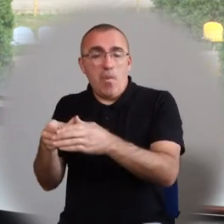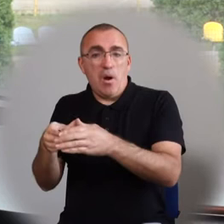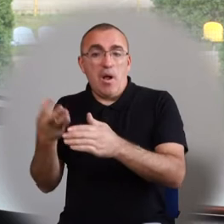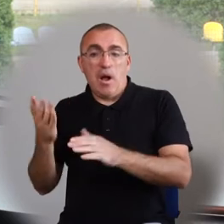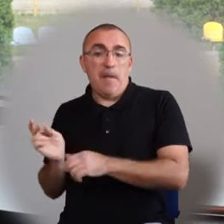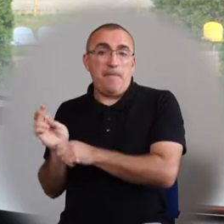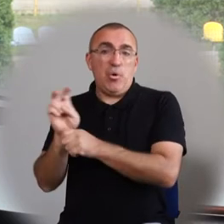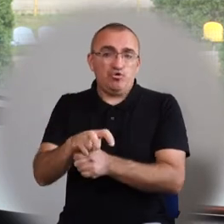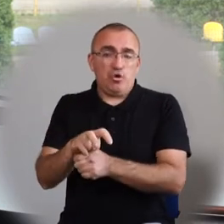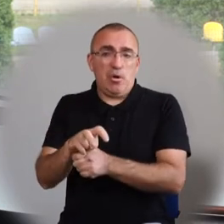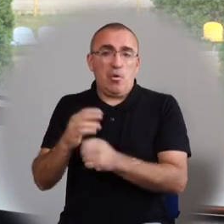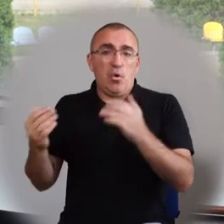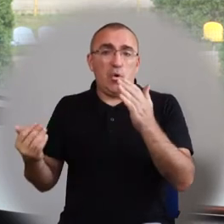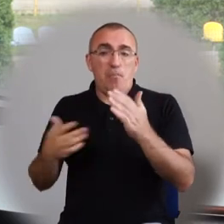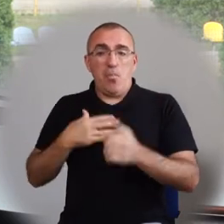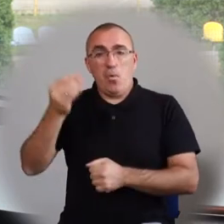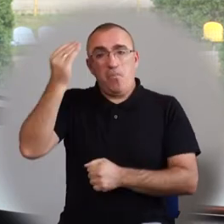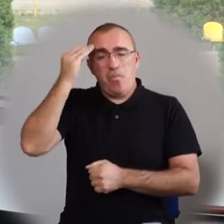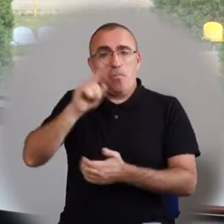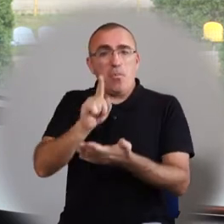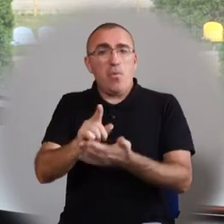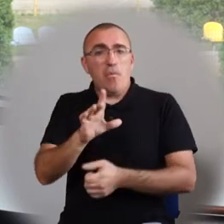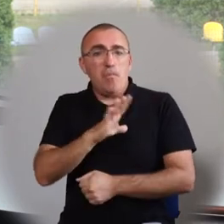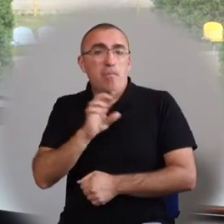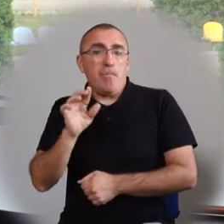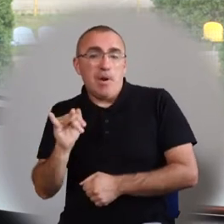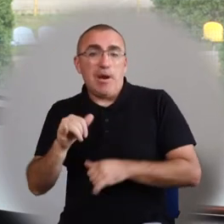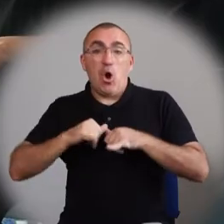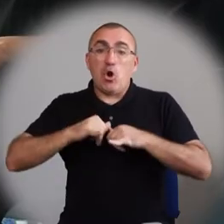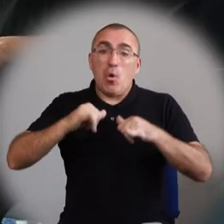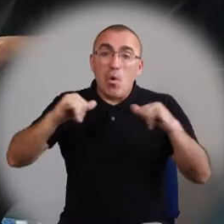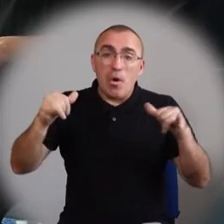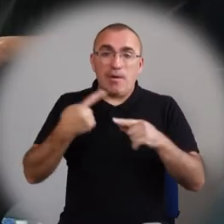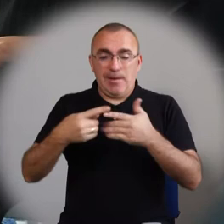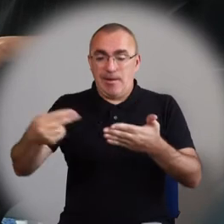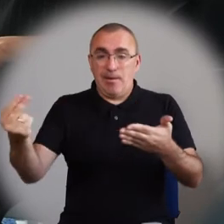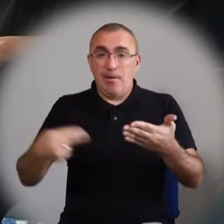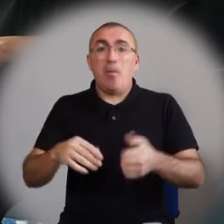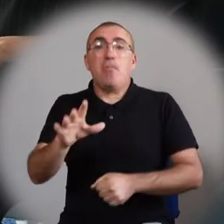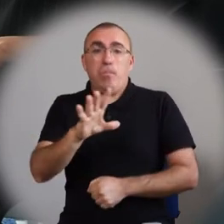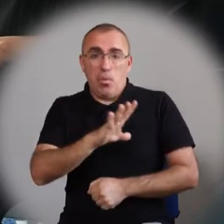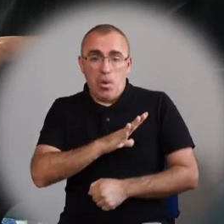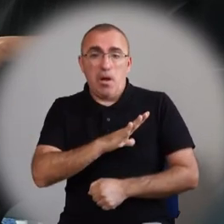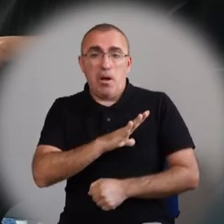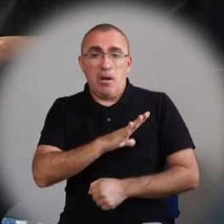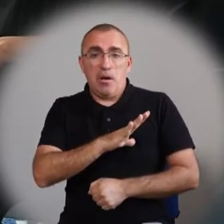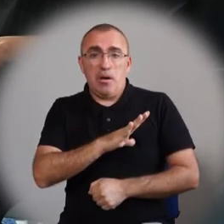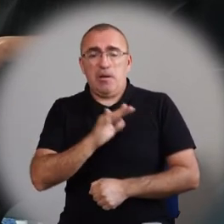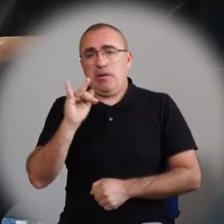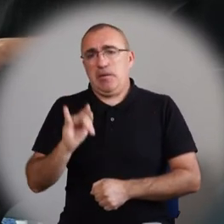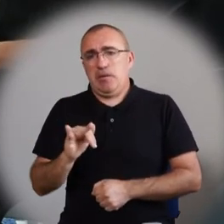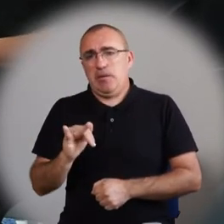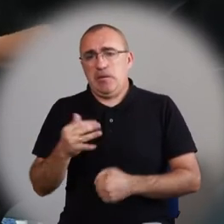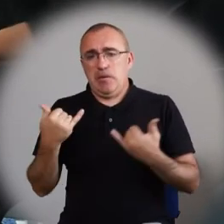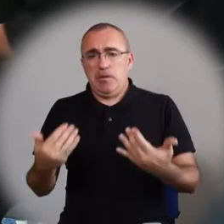яка прийшла, на мій погляд, повинна була б розвивати, і така декларація була. Так,